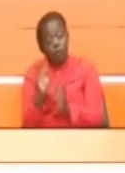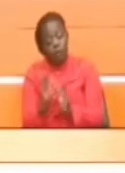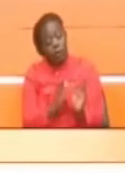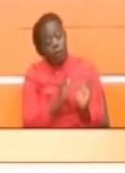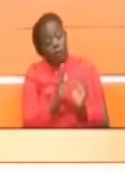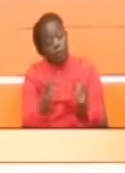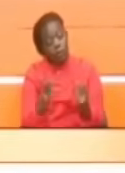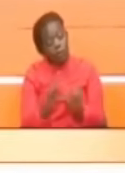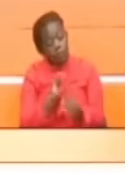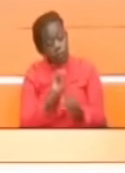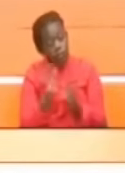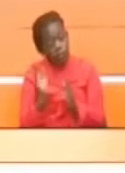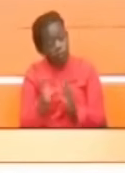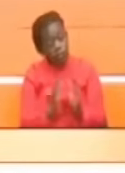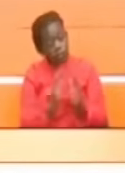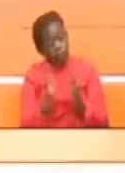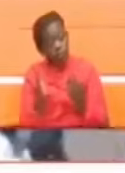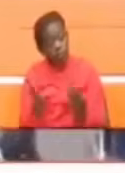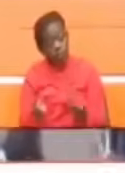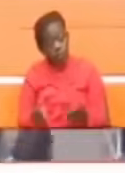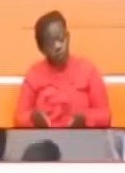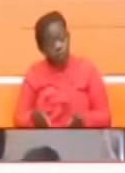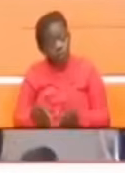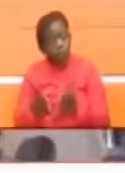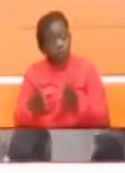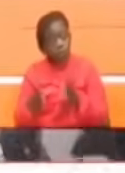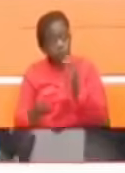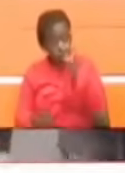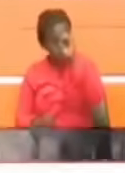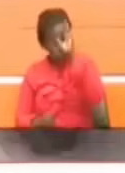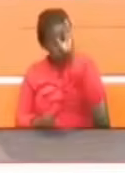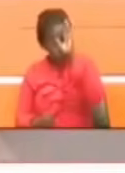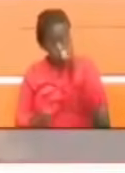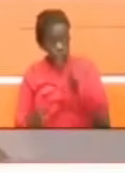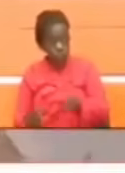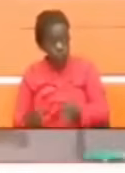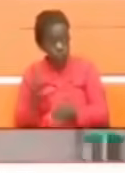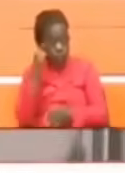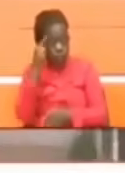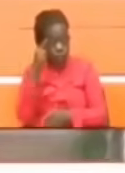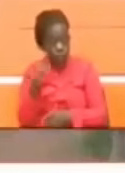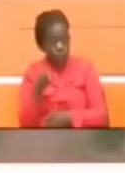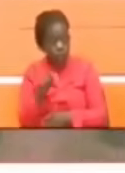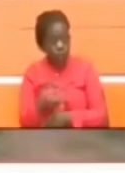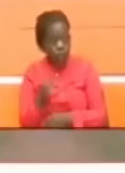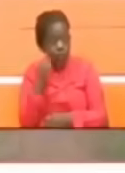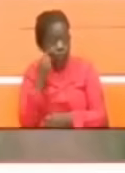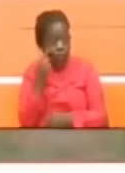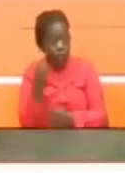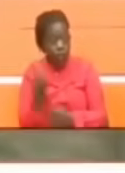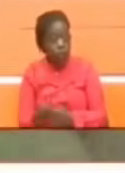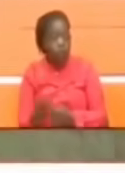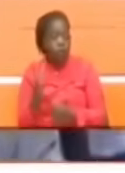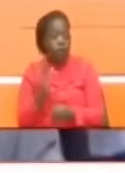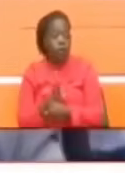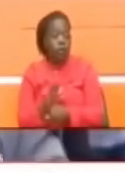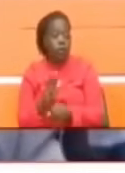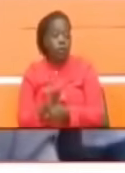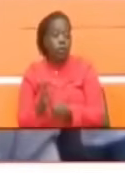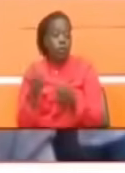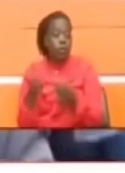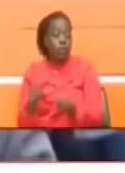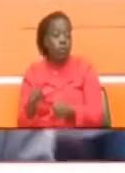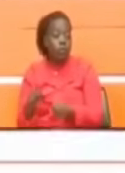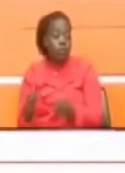nga ffe bwe batuteekateeka naffe twali tuziteeka ku makubo. Ewuunyiza oluguudo olwakolebwa nga lwa bigere okulaba nga lujjuddeko bodaboda. Naye